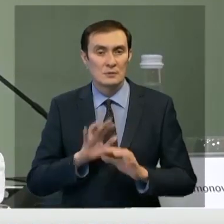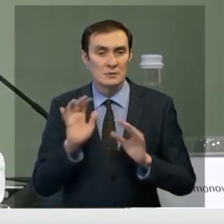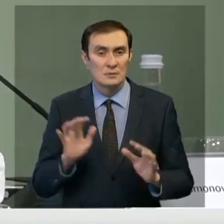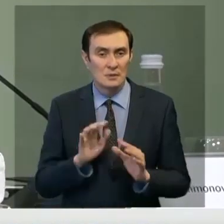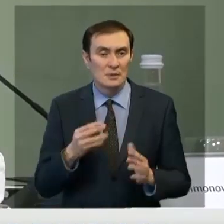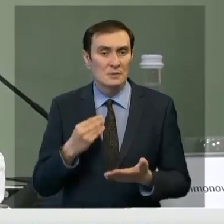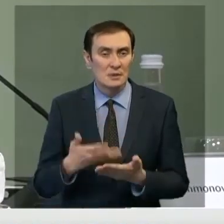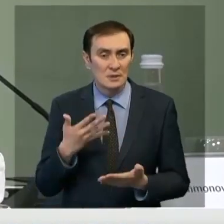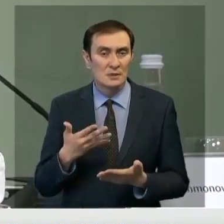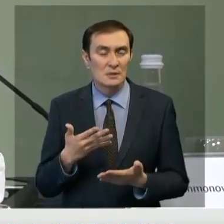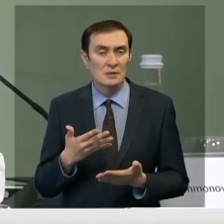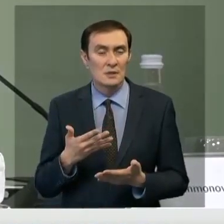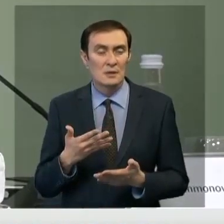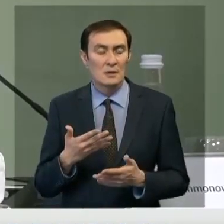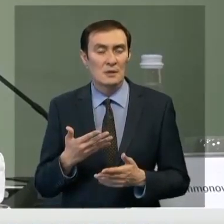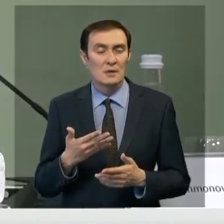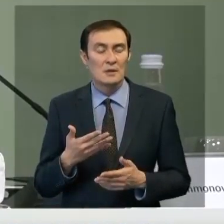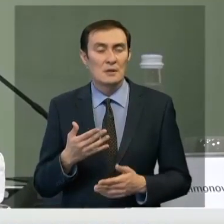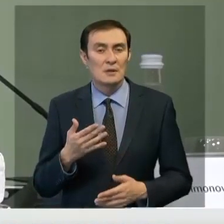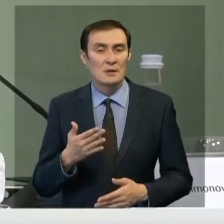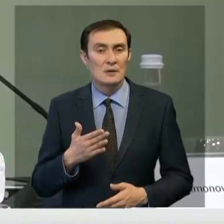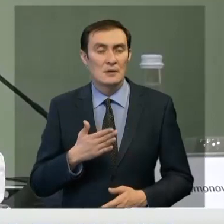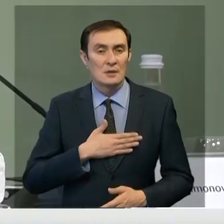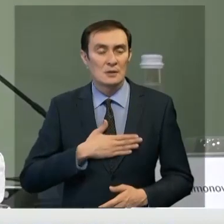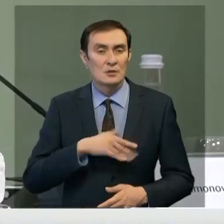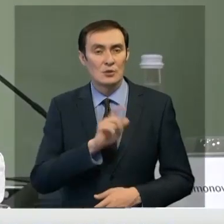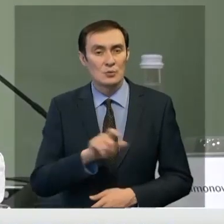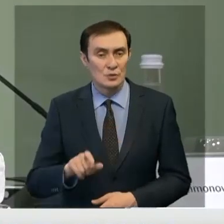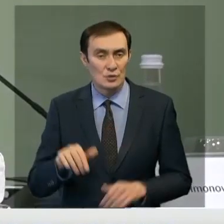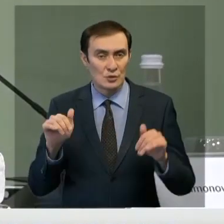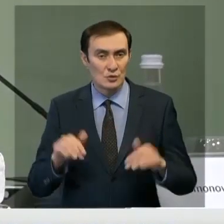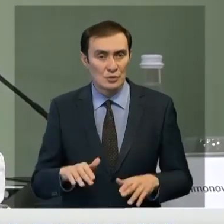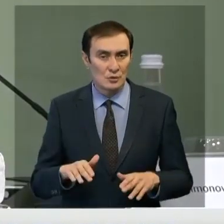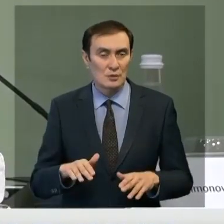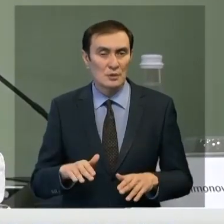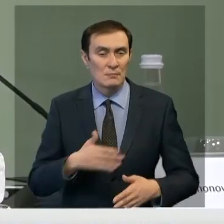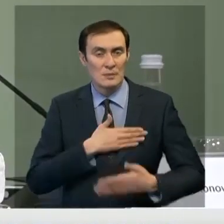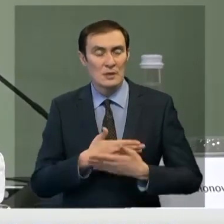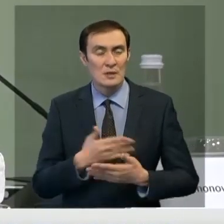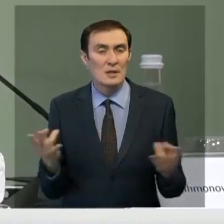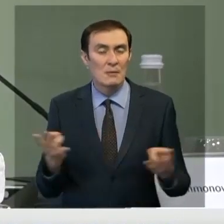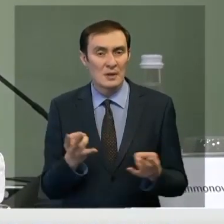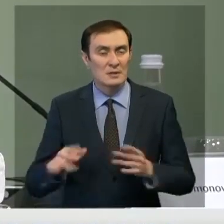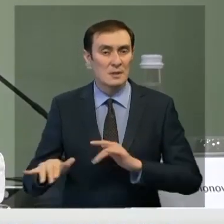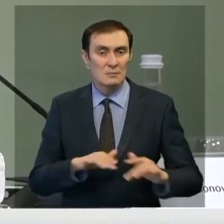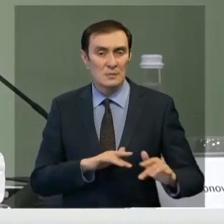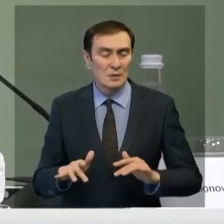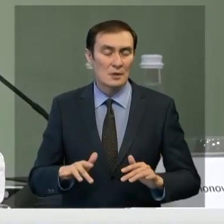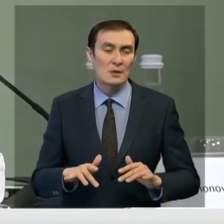решать те насущные проблемы наших жителей, значит, предпринять все необходимые меры